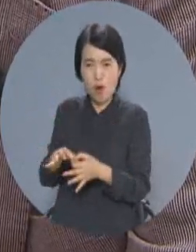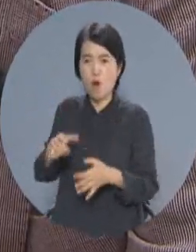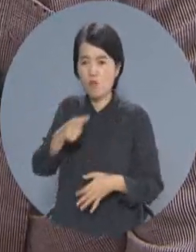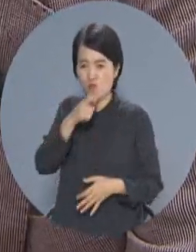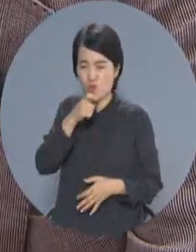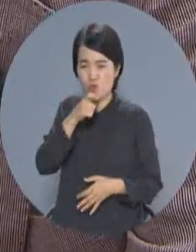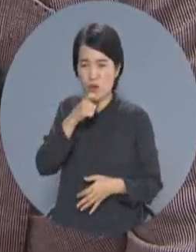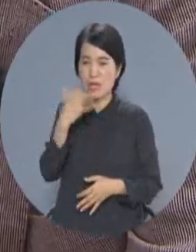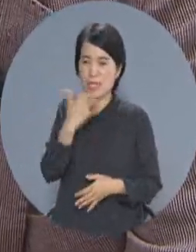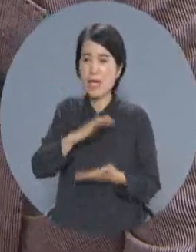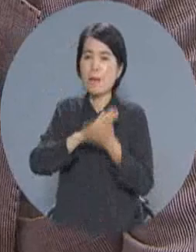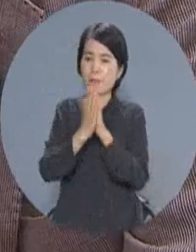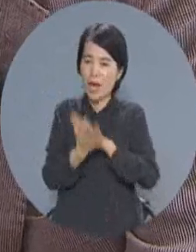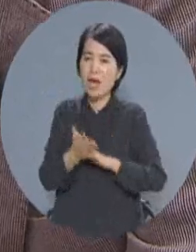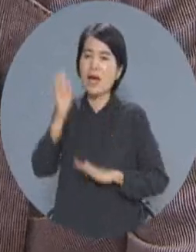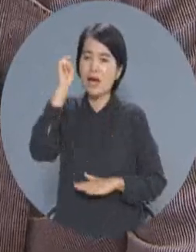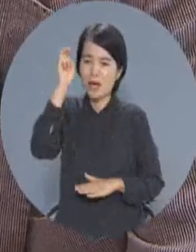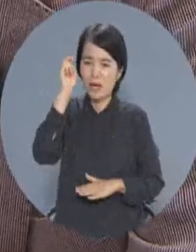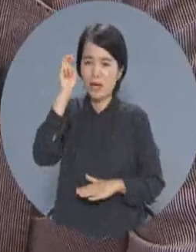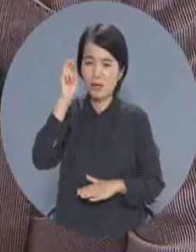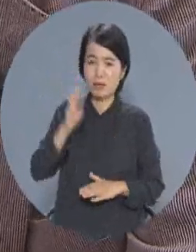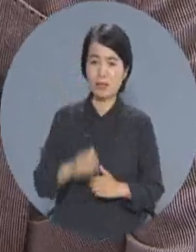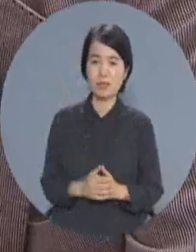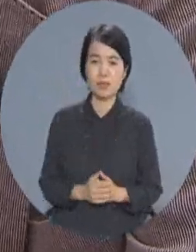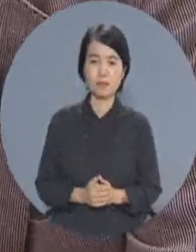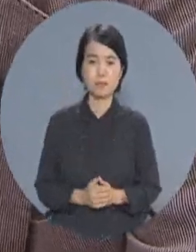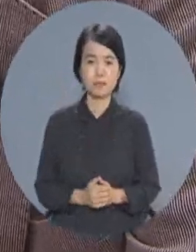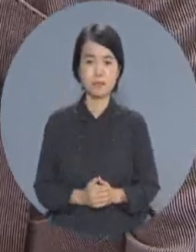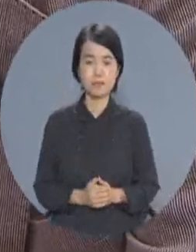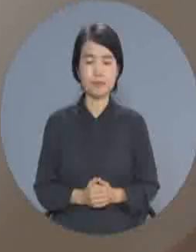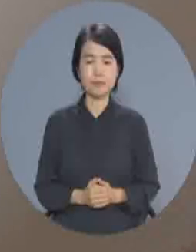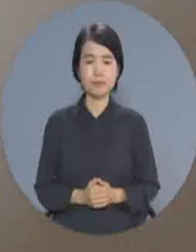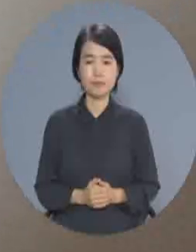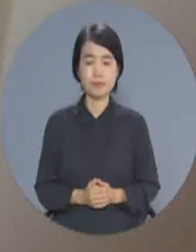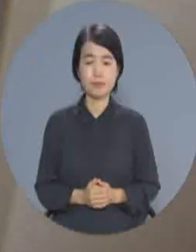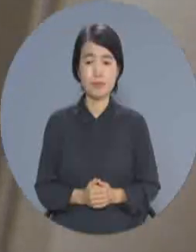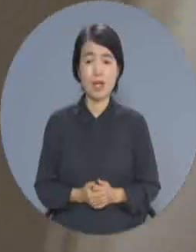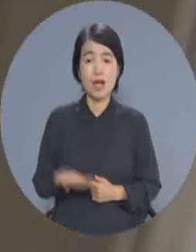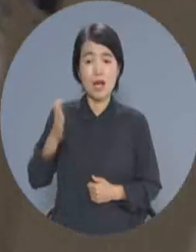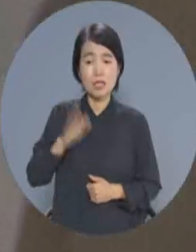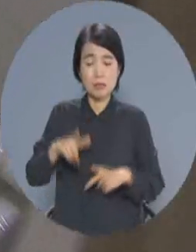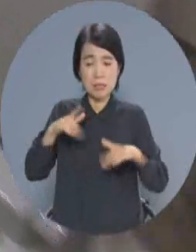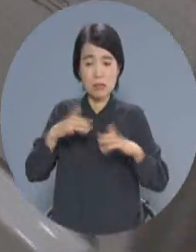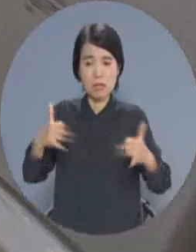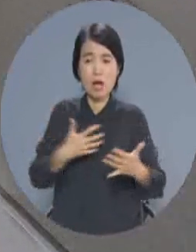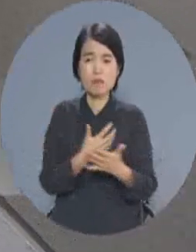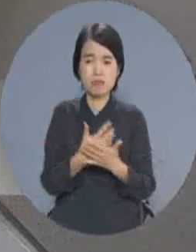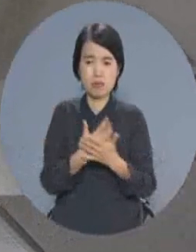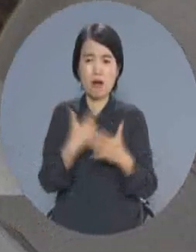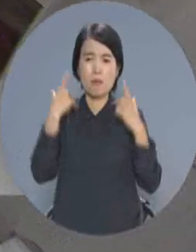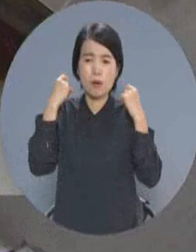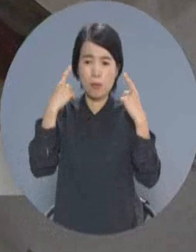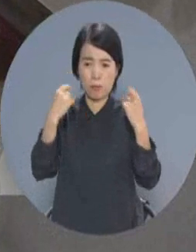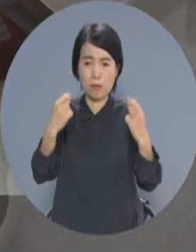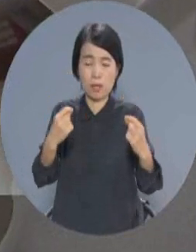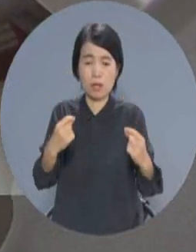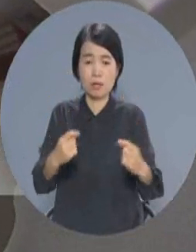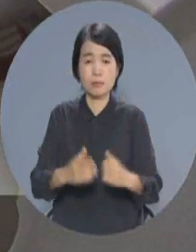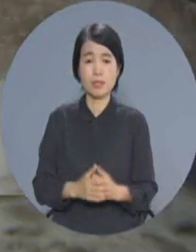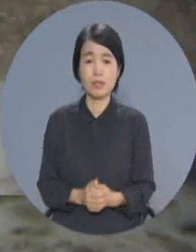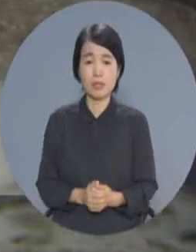보일러에서 거쳐서 나오는 물들이 그렇게 될 수 있겠구나. 하지만 주민들은 불안함을 떨쳐버릴 수